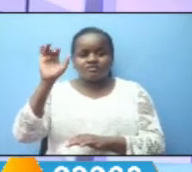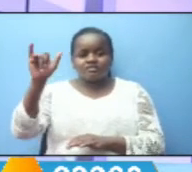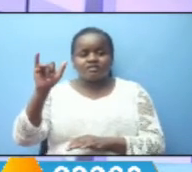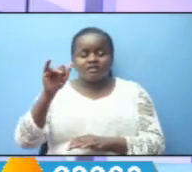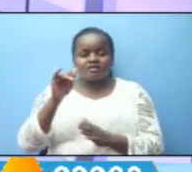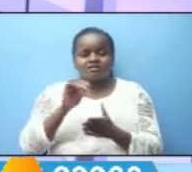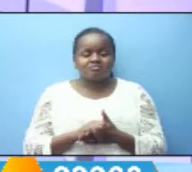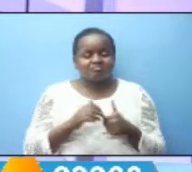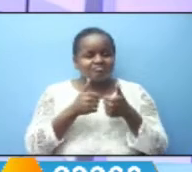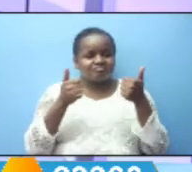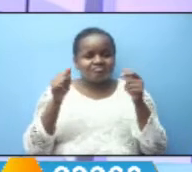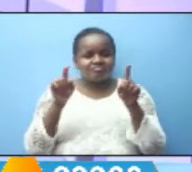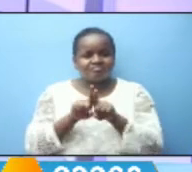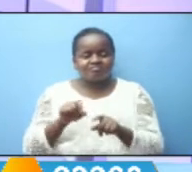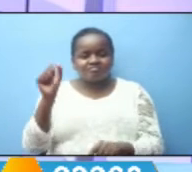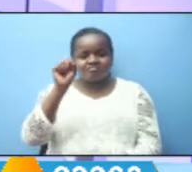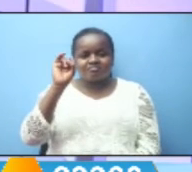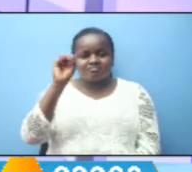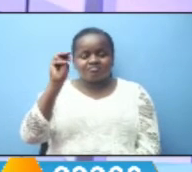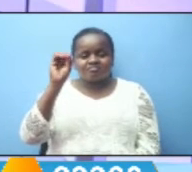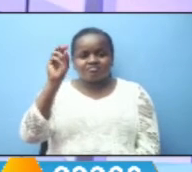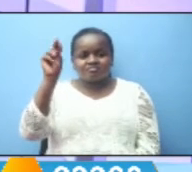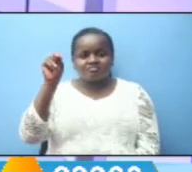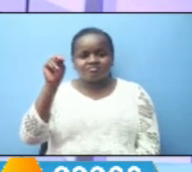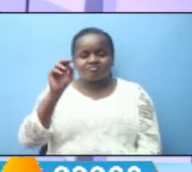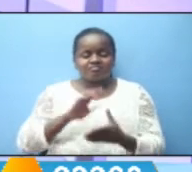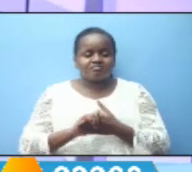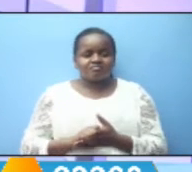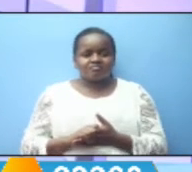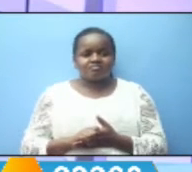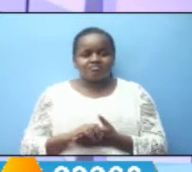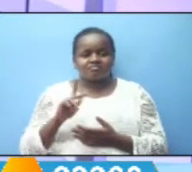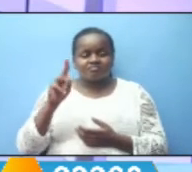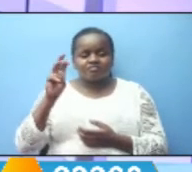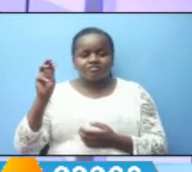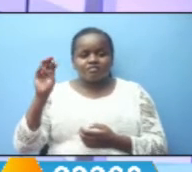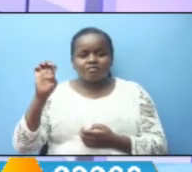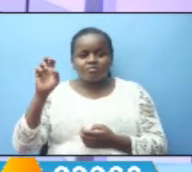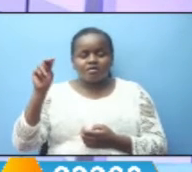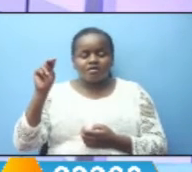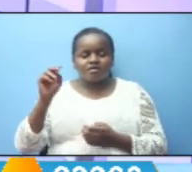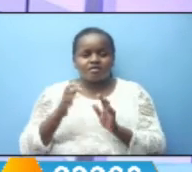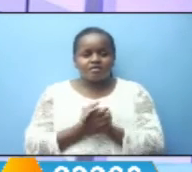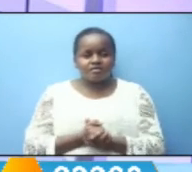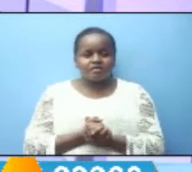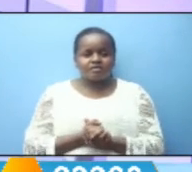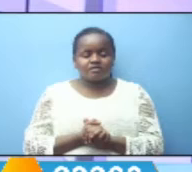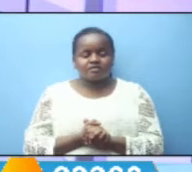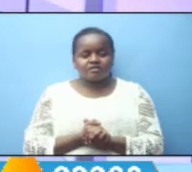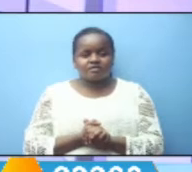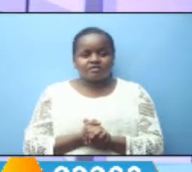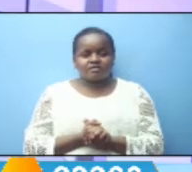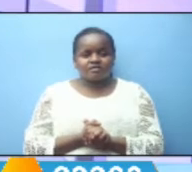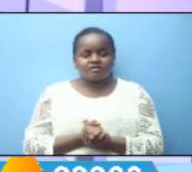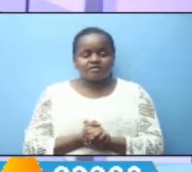arauga masafi sana mundu wito Simon wa dagika tuhamwe mono guko kamae gathwari ga sante sana Simon kamotho chege